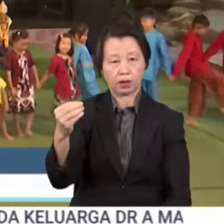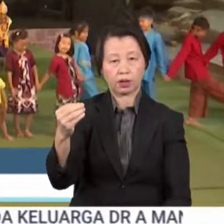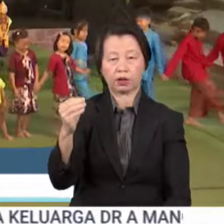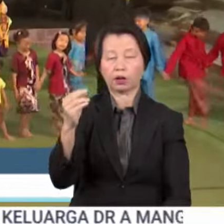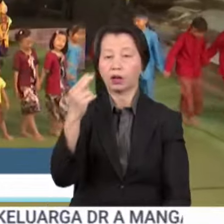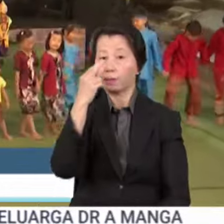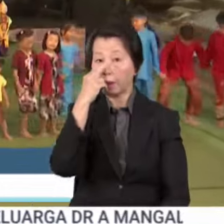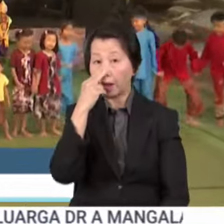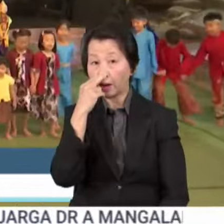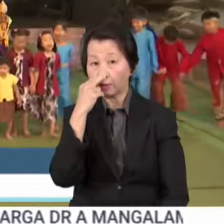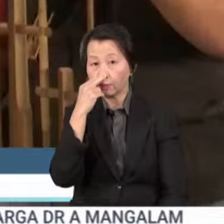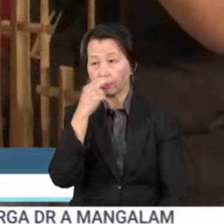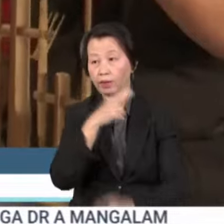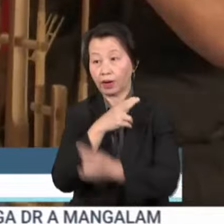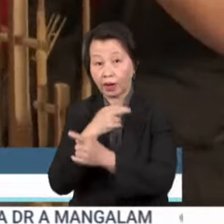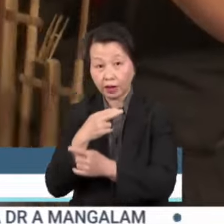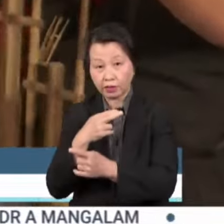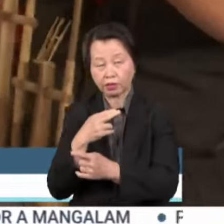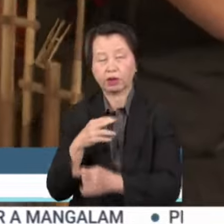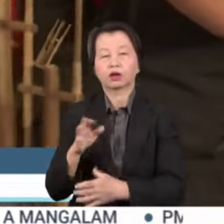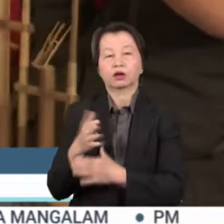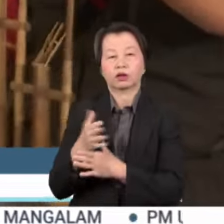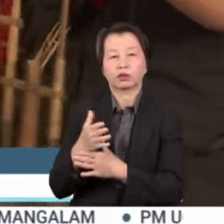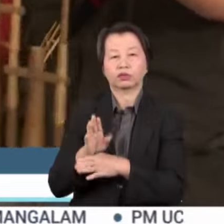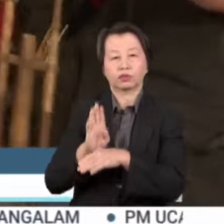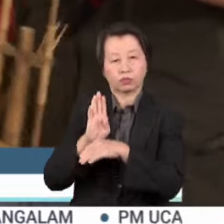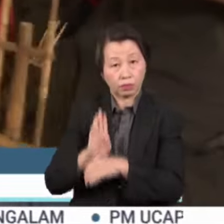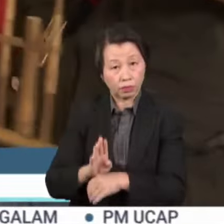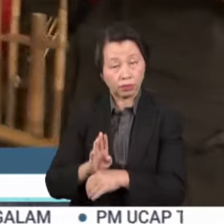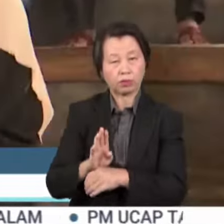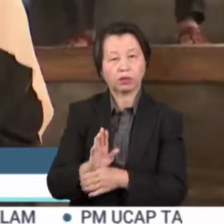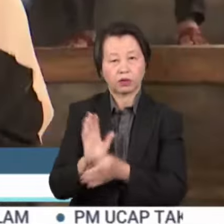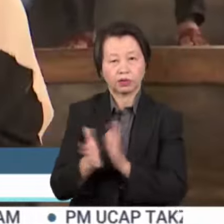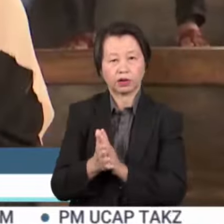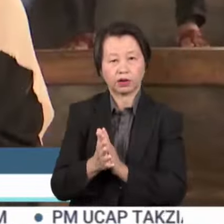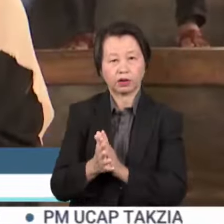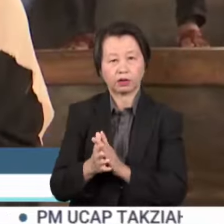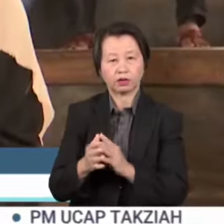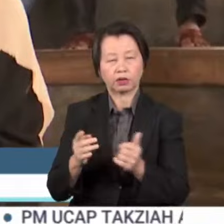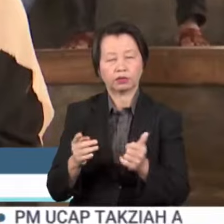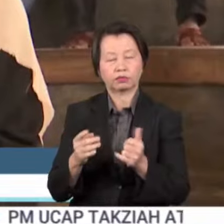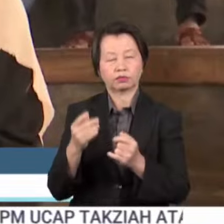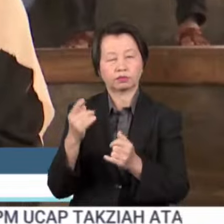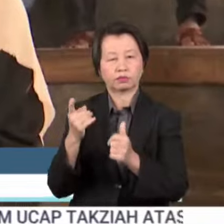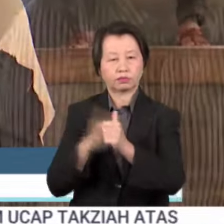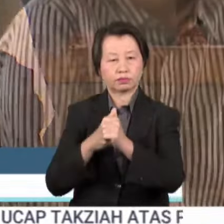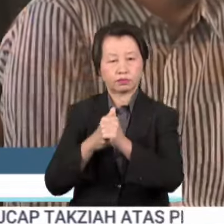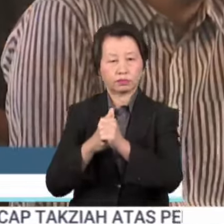Bandung bagi kerjasama perkongsian kebudayaan menjadi puncak program.